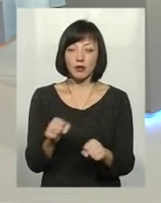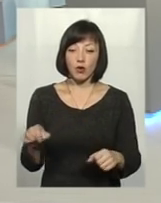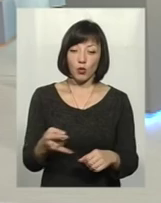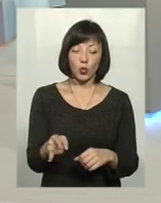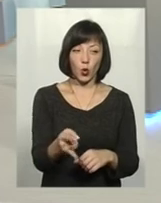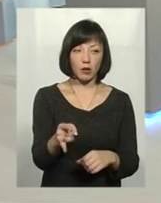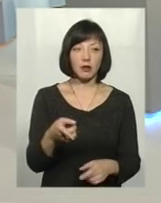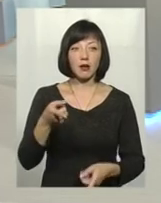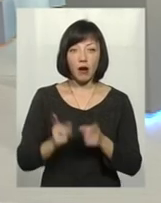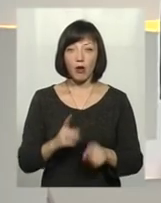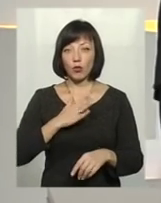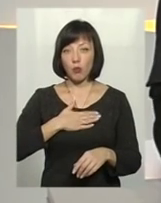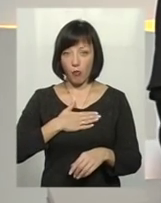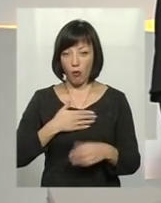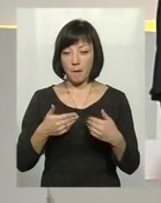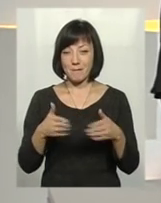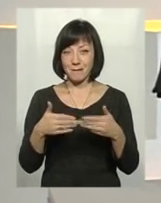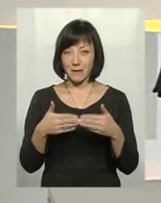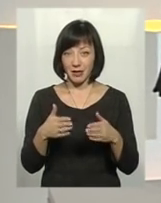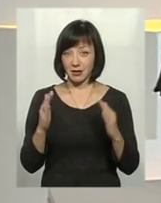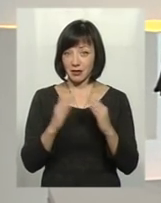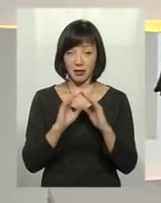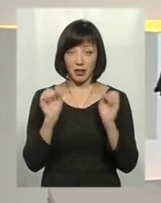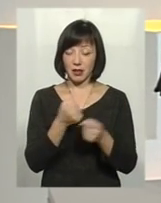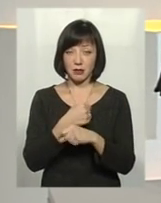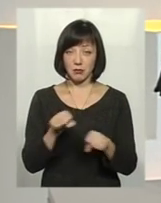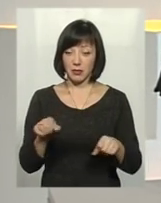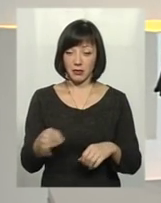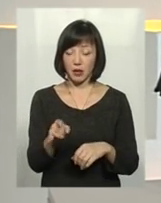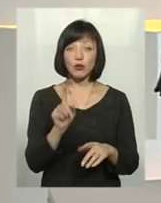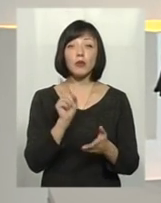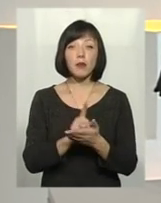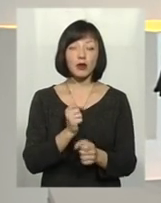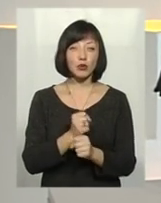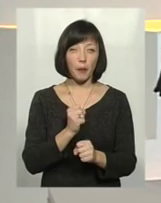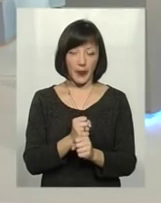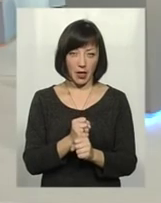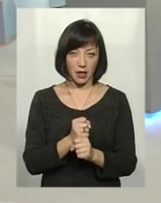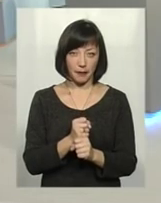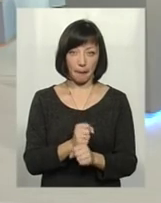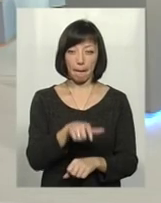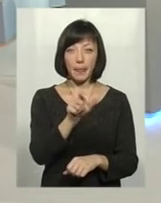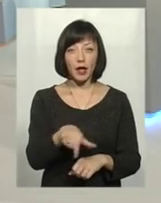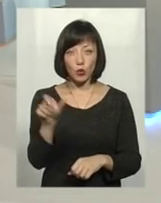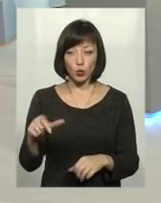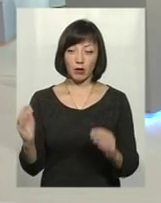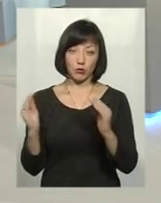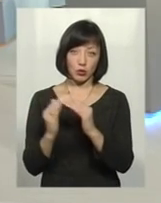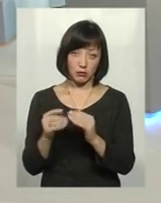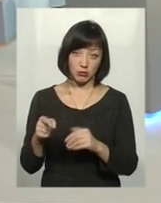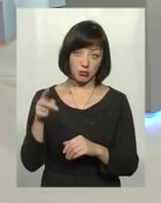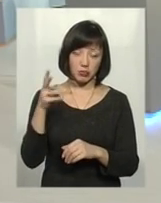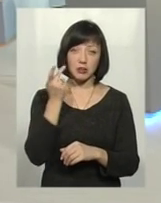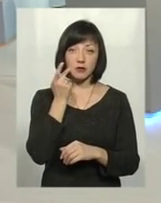І реально до мого під'їзду він доїхати так і не зміг. Що мають зробити мешканці будинку, бо